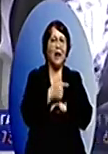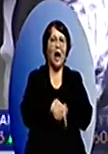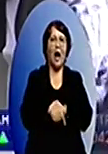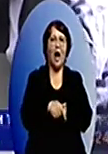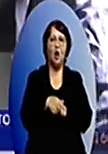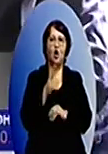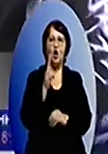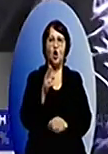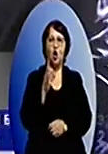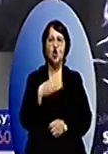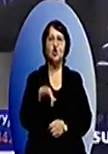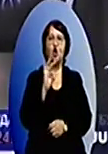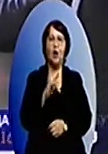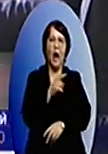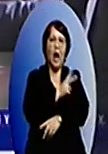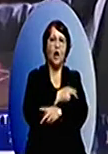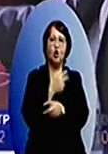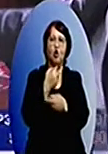өнгөрсөн хичээлийн жилд бол